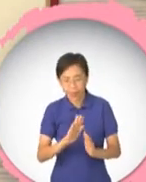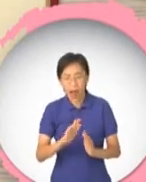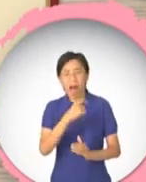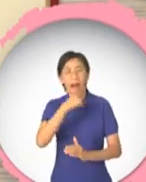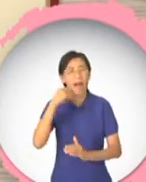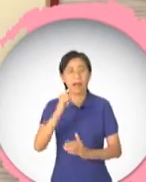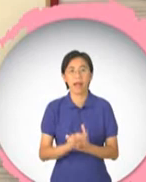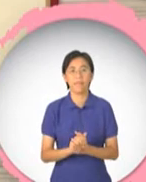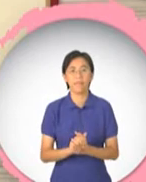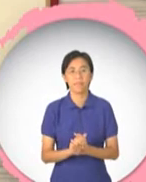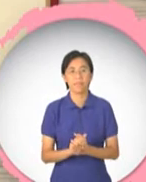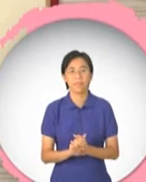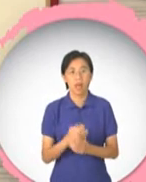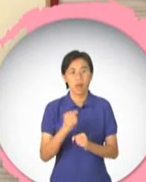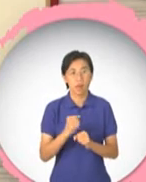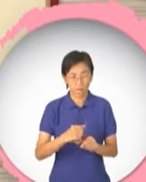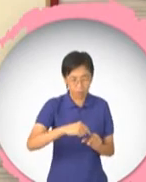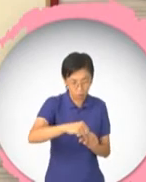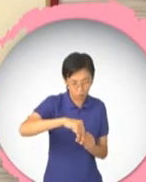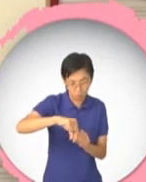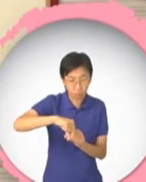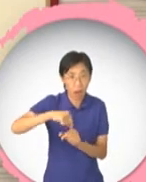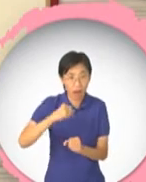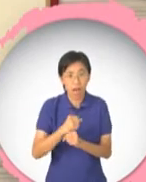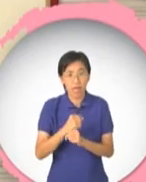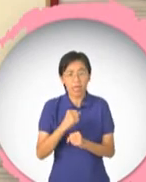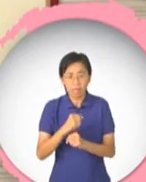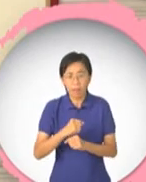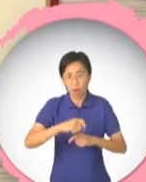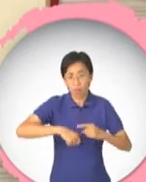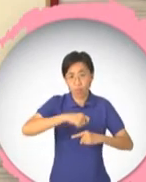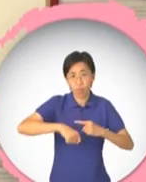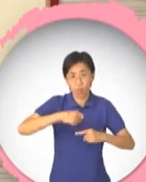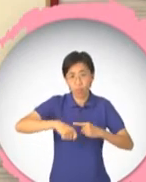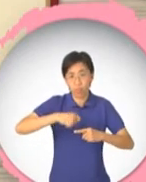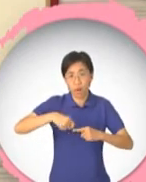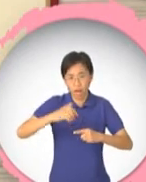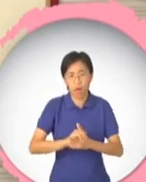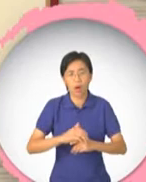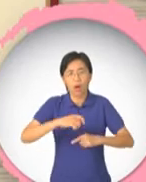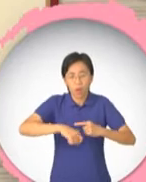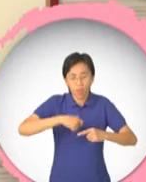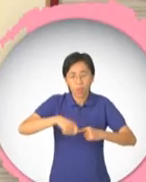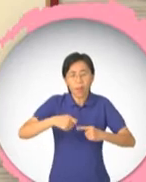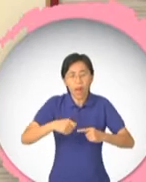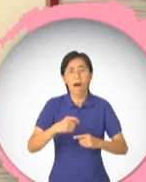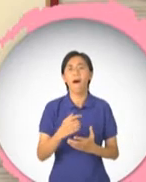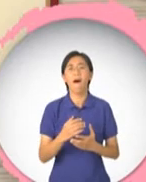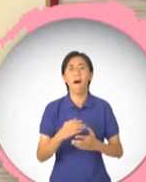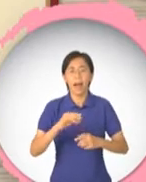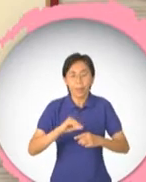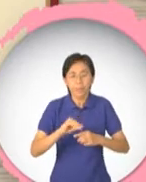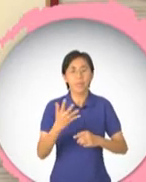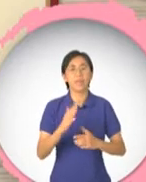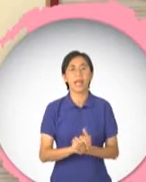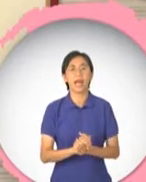ราะว่าเวลาเราทำรูปร่างเอาแป้งไปห่อเรียบร้อยแล้วเนี่ยมันจะไม่ติดอะค่ะถ้ามีความชื้นเกิดขึ้นนะคะ นี่คือการเต